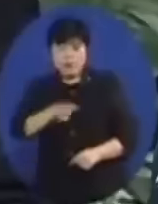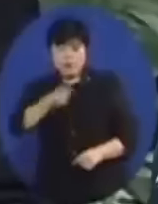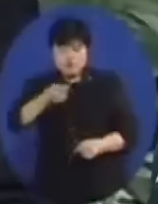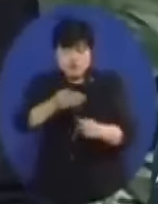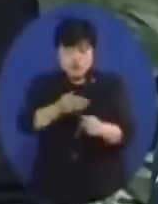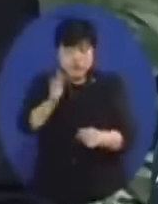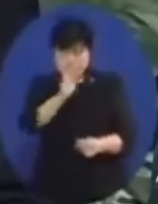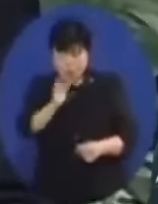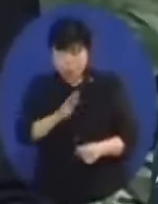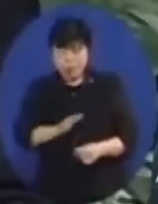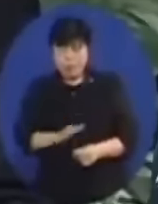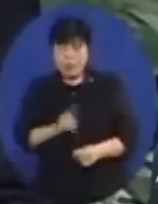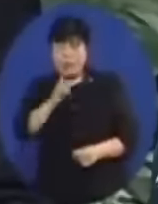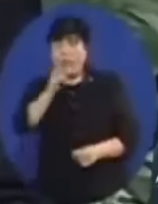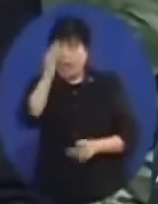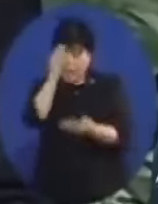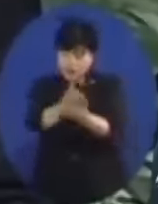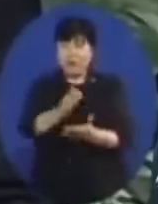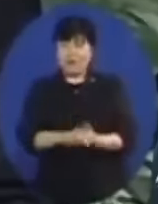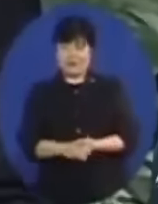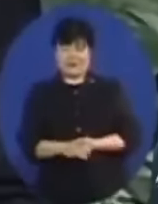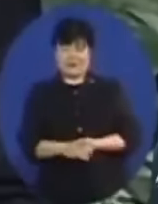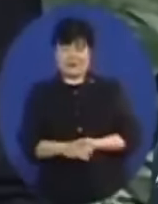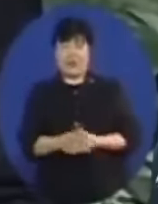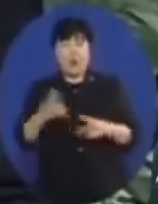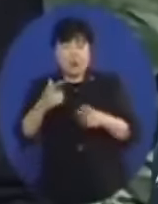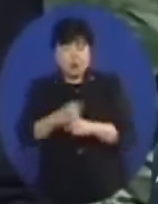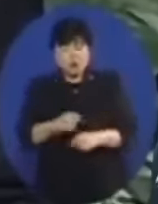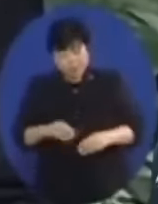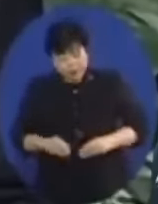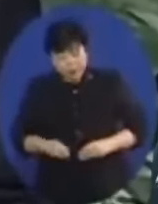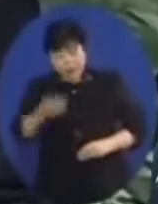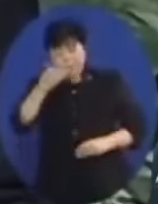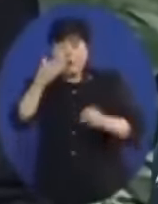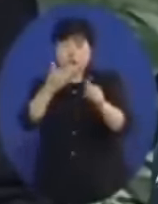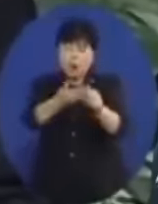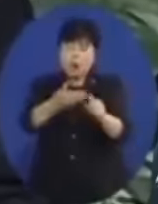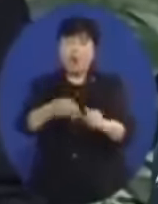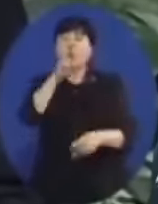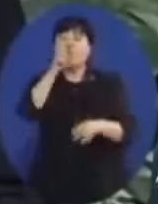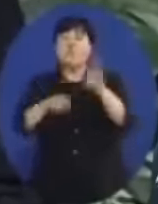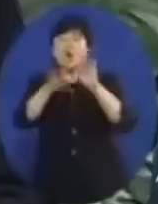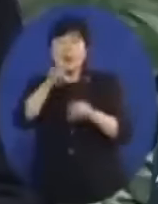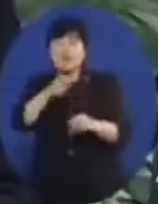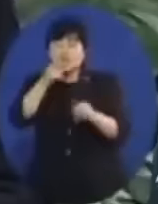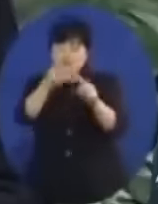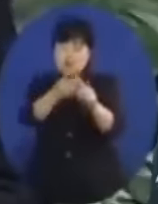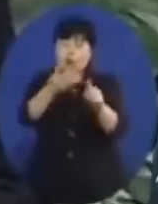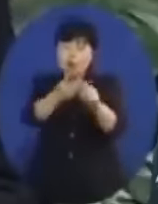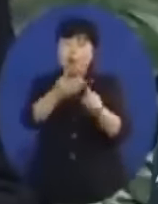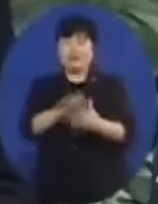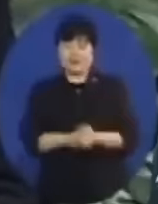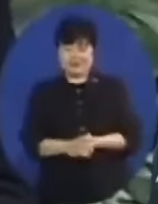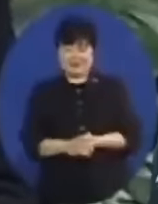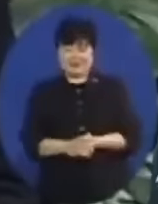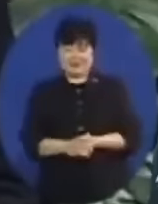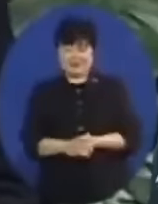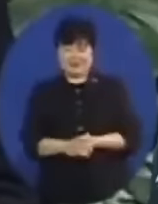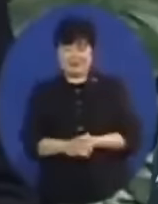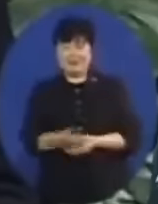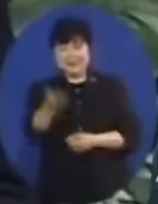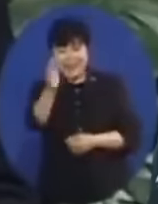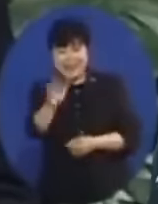준다. 그렇게 하지 말고 원수가 줄이거든 먹이고 목마르거든 마셔라. 그러놓으면